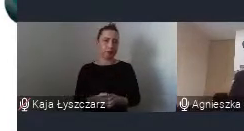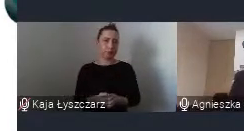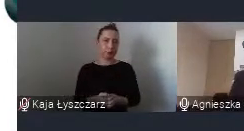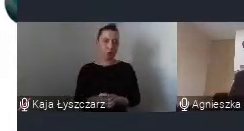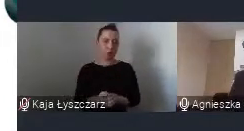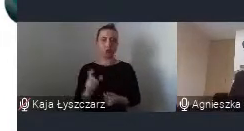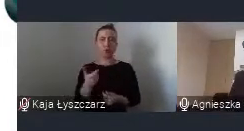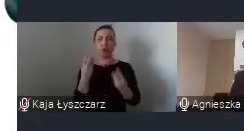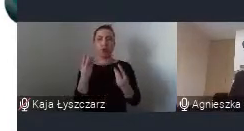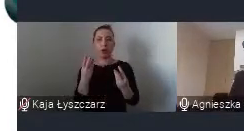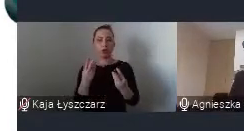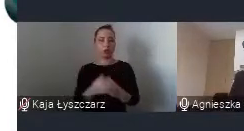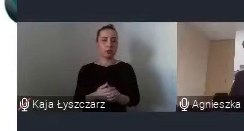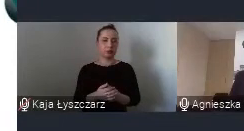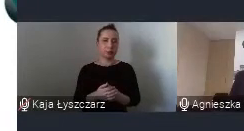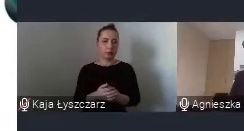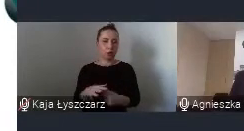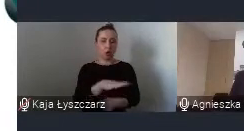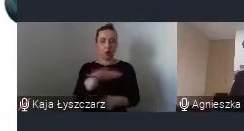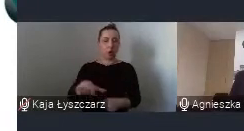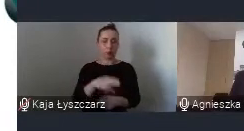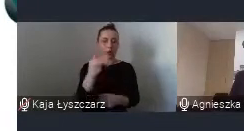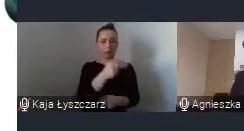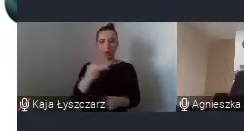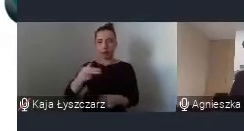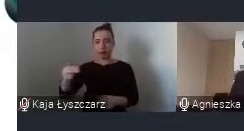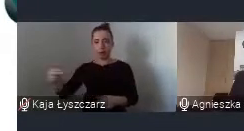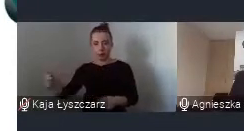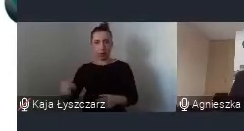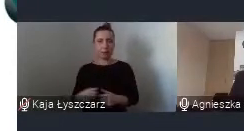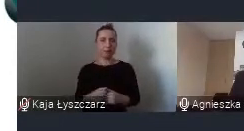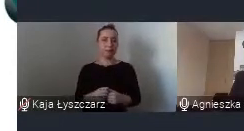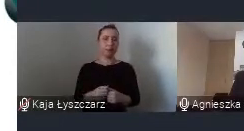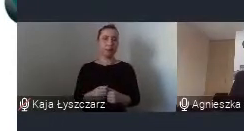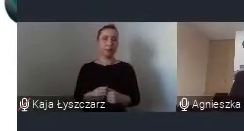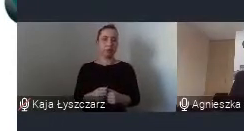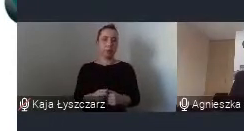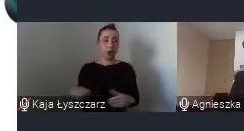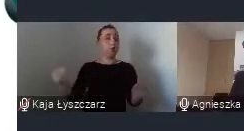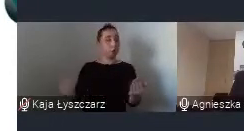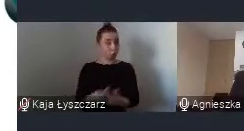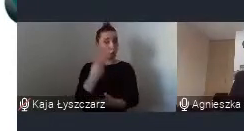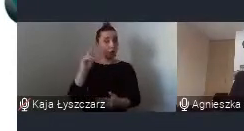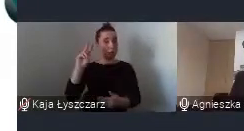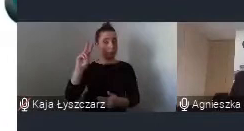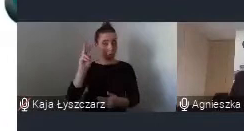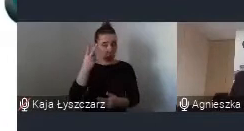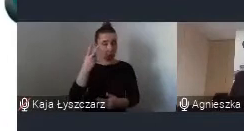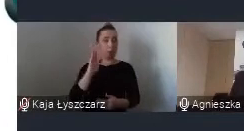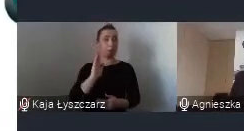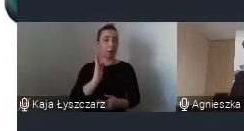To, co jeszcze jest istotne, to, że obszary tematyczne, i tak też będzie w tym nowym instrumencie, o którym